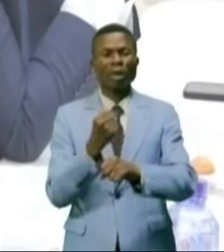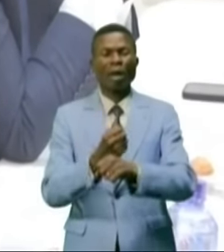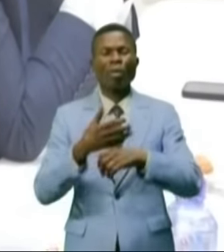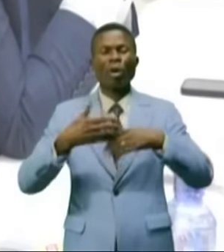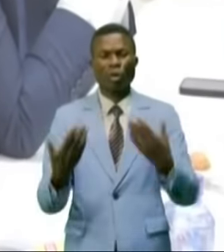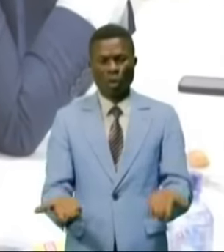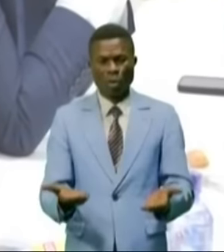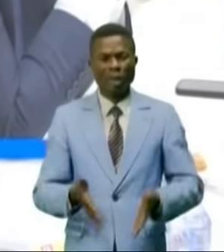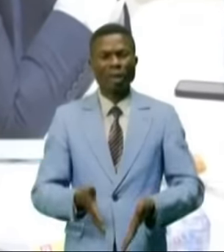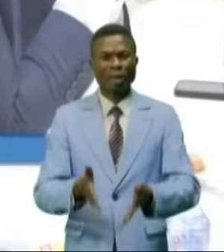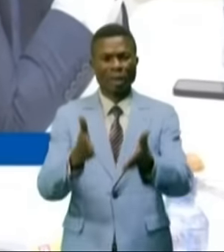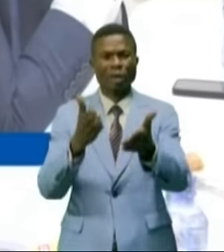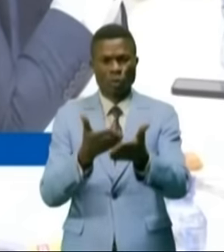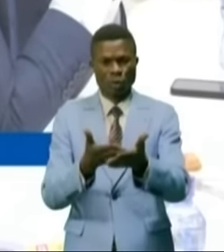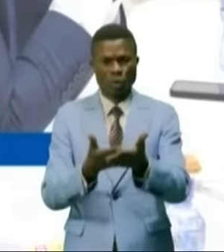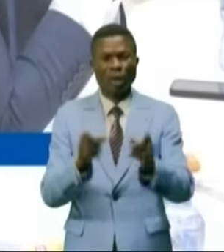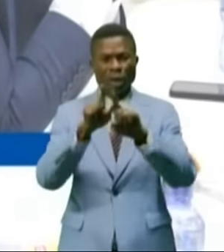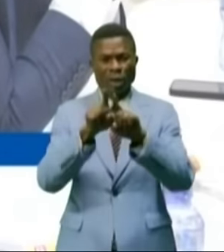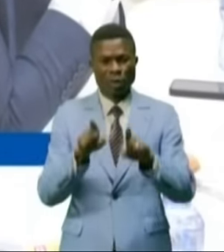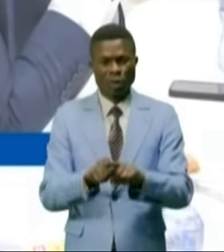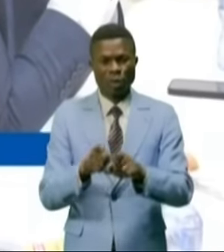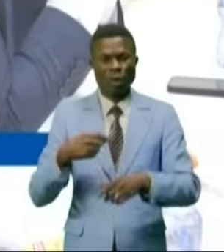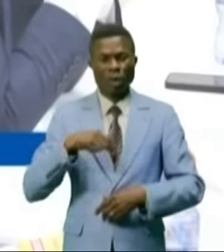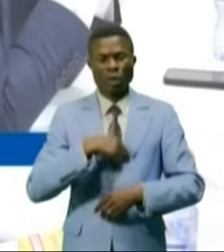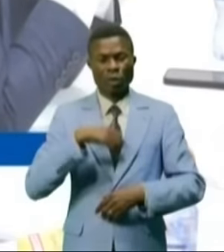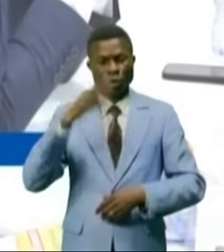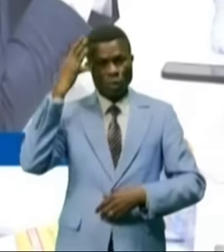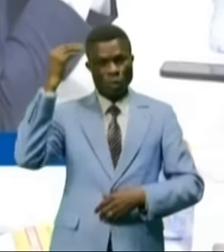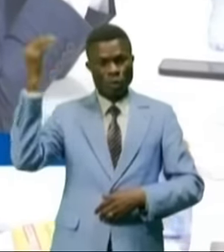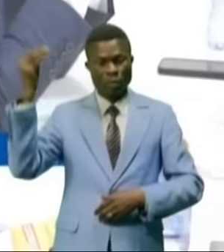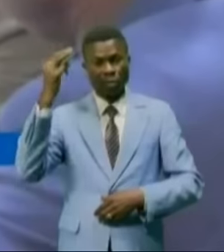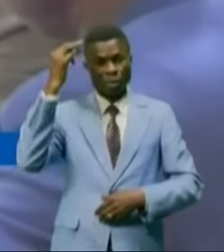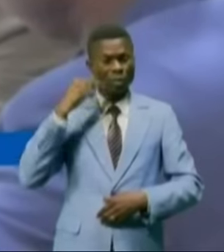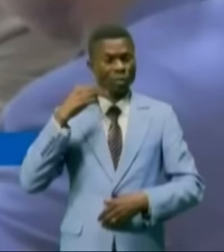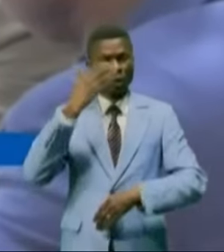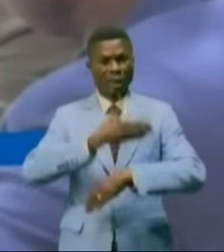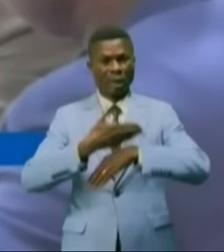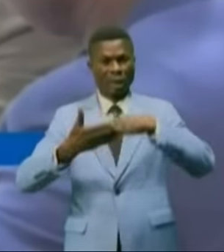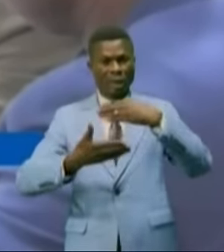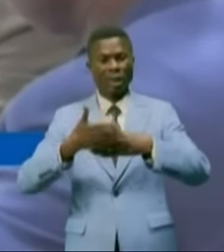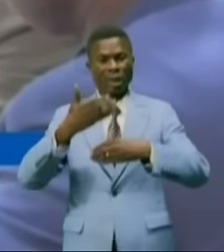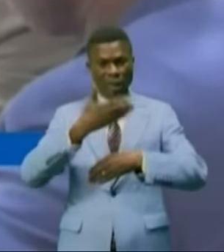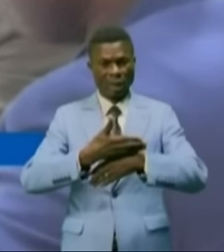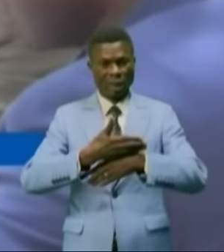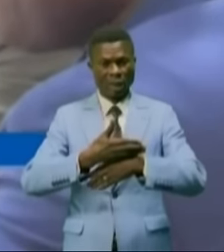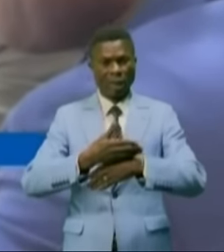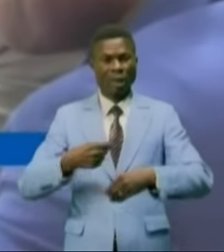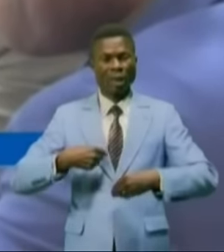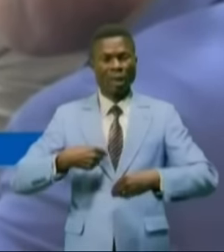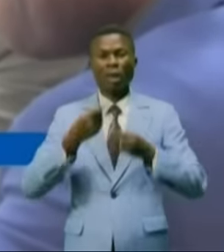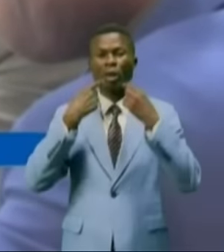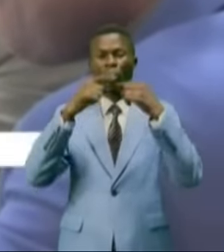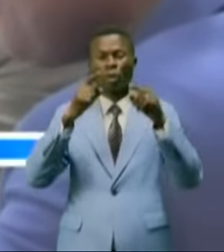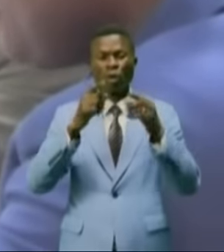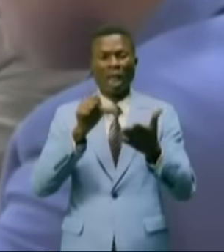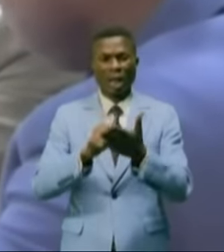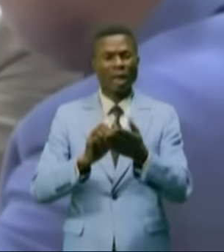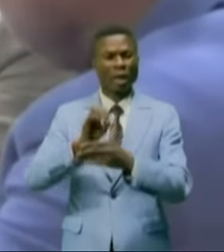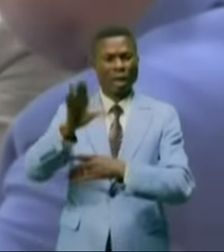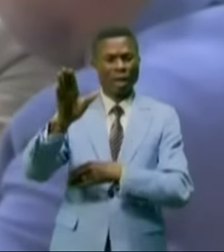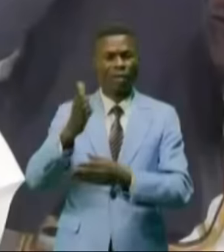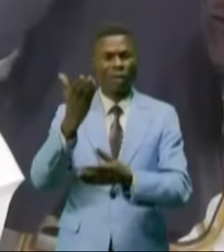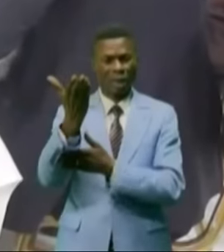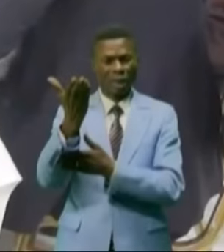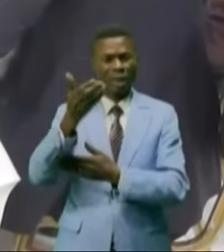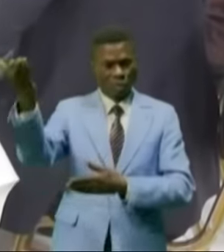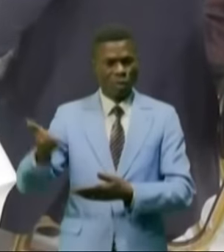cette route-là. Aussi, nous espérons que le ministre des Infrastructures, à qui nous avons adressé une correspondance de demande